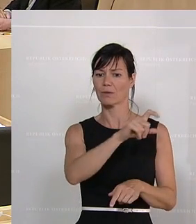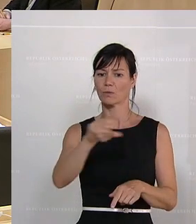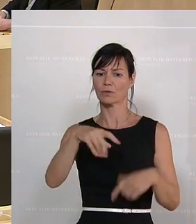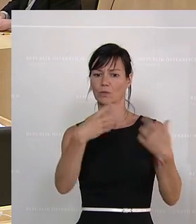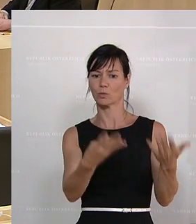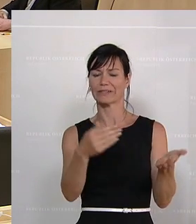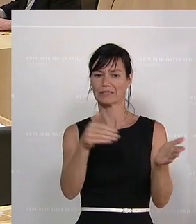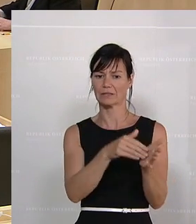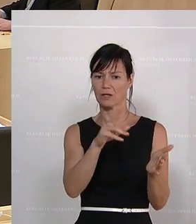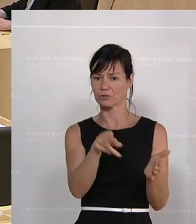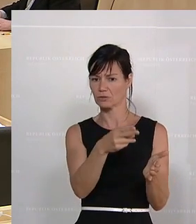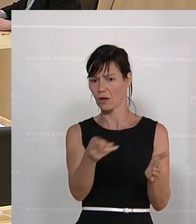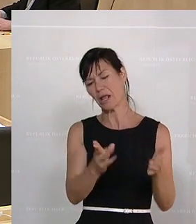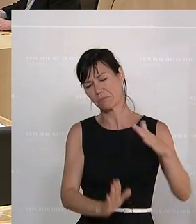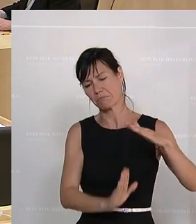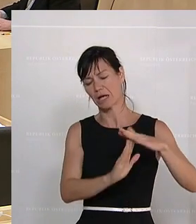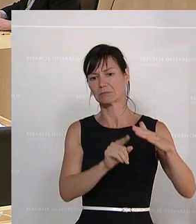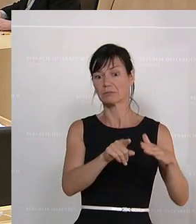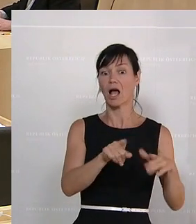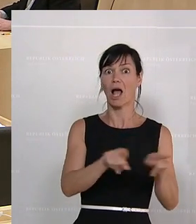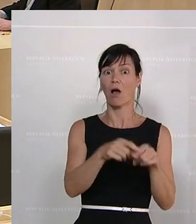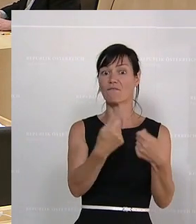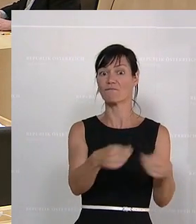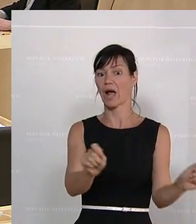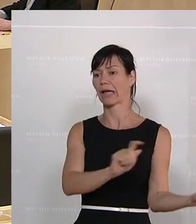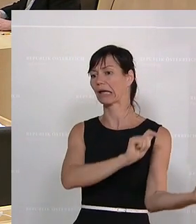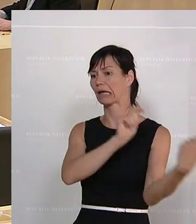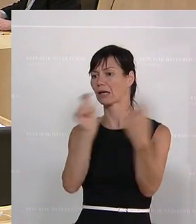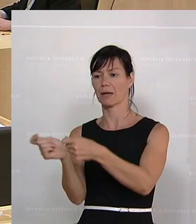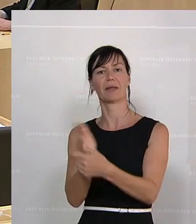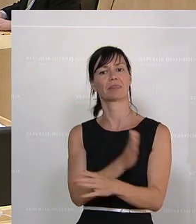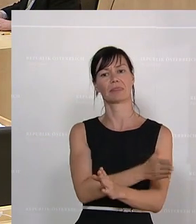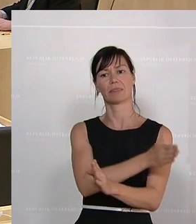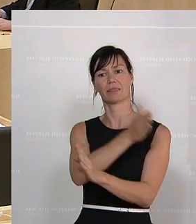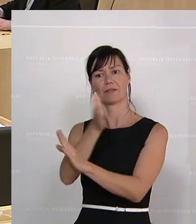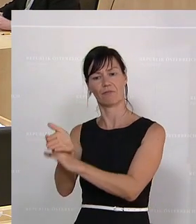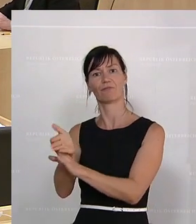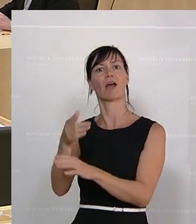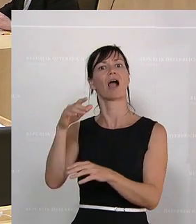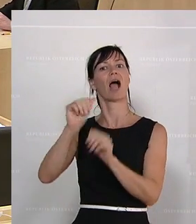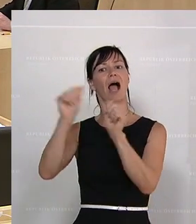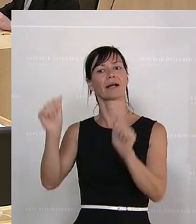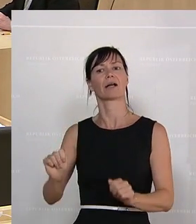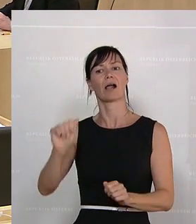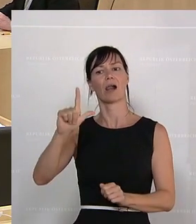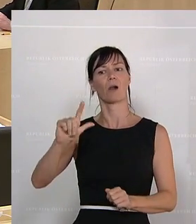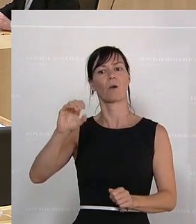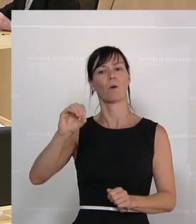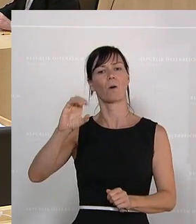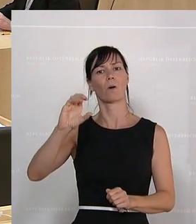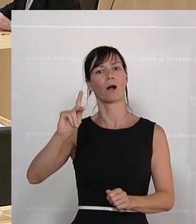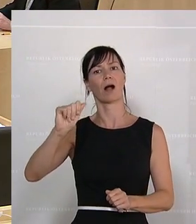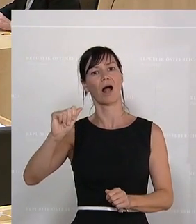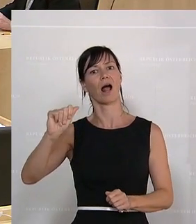bis zu 290.000 euro freigegeben hat für die agentur von lothar lockl wer ist der herr der